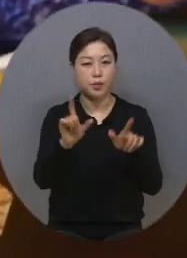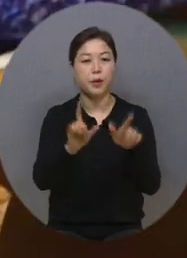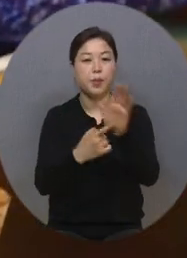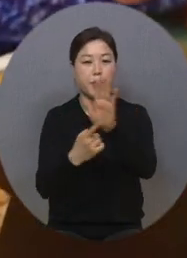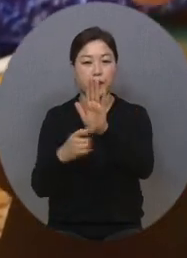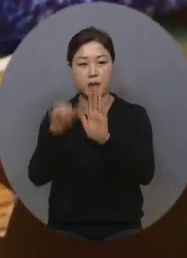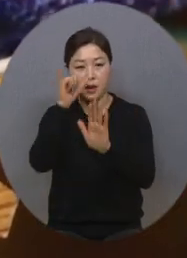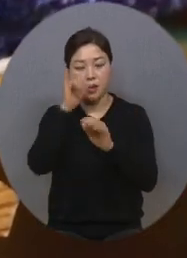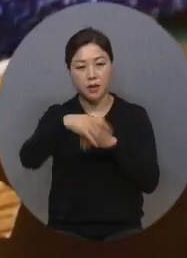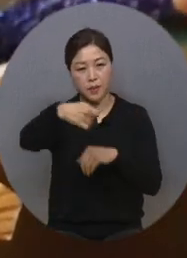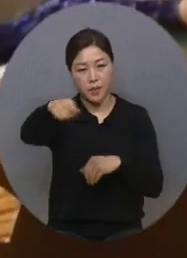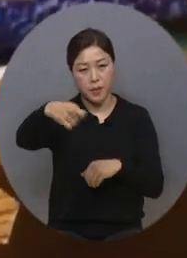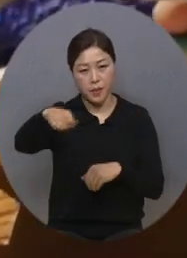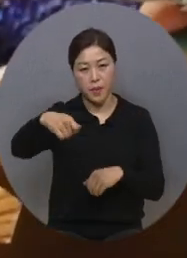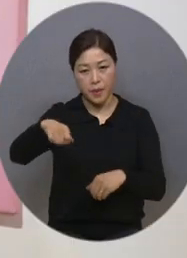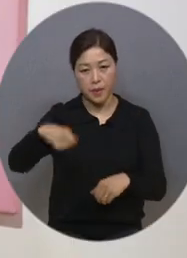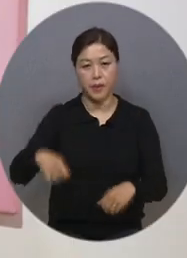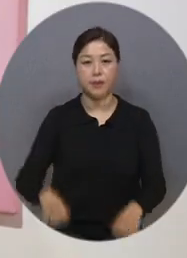이용해 연출을 합니다.